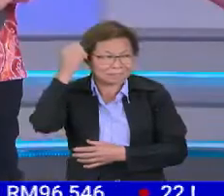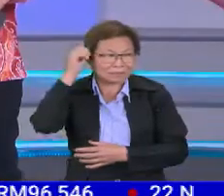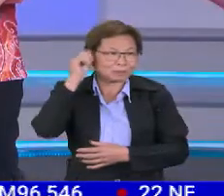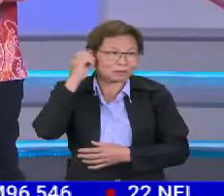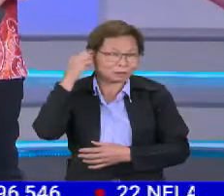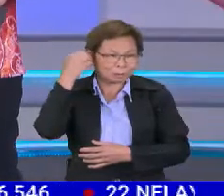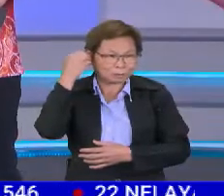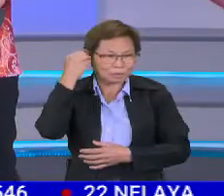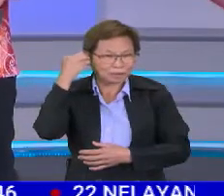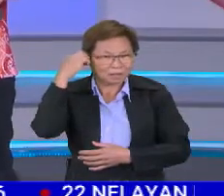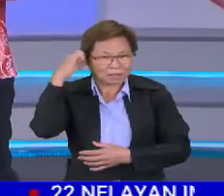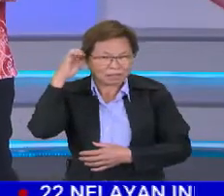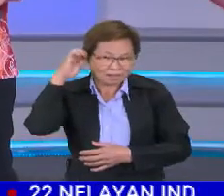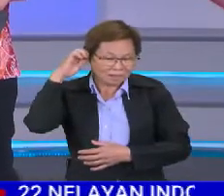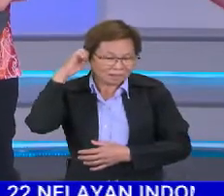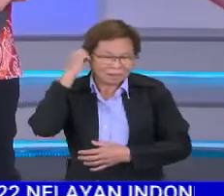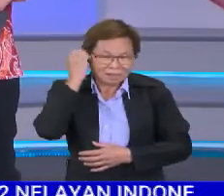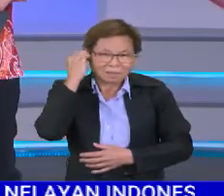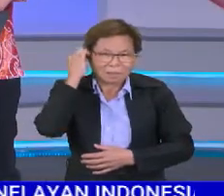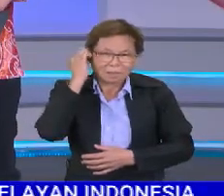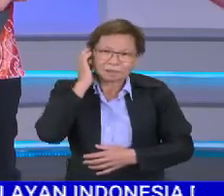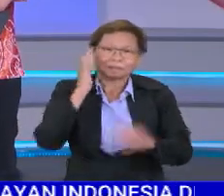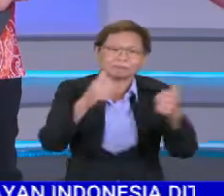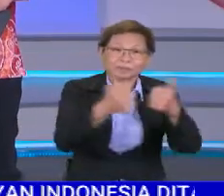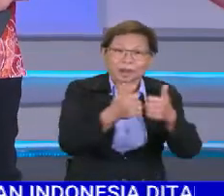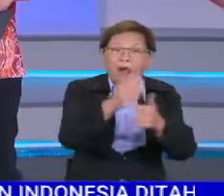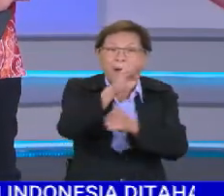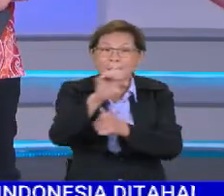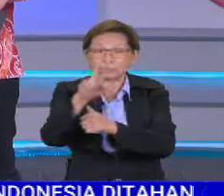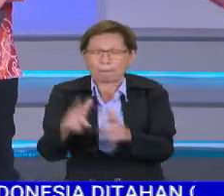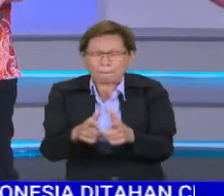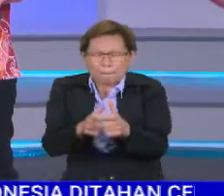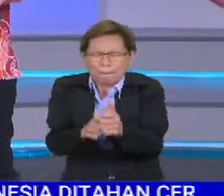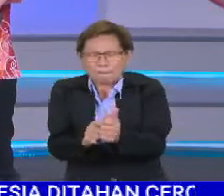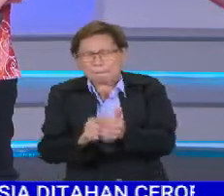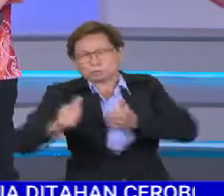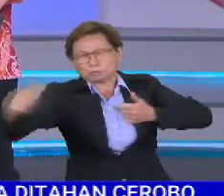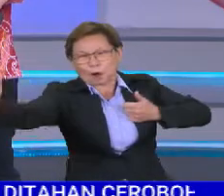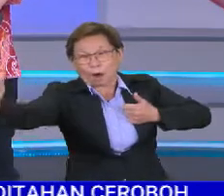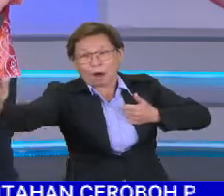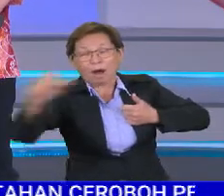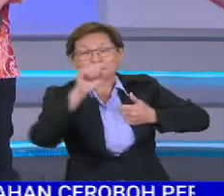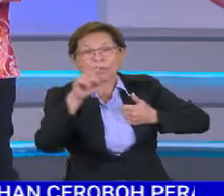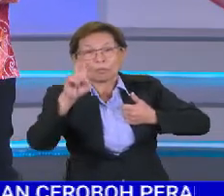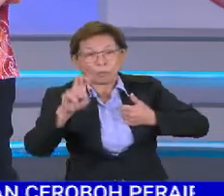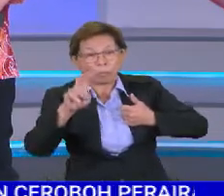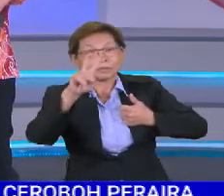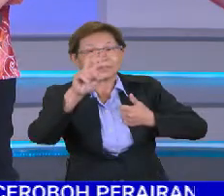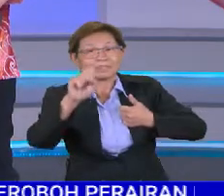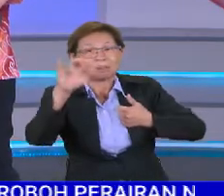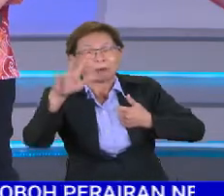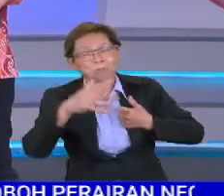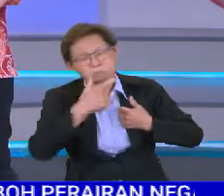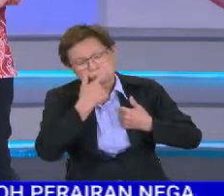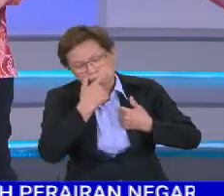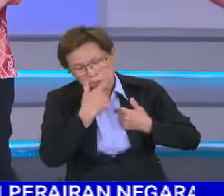Hai masih lagi perkembangan Sukma ke-20 MSN pelari jarak jauh Mama Iqbal sing memakan Husein melakukan rasa